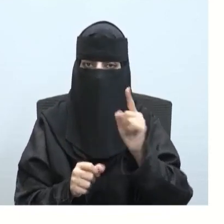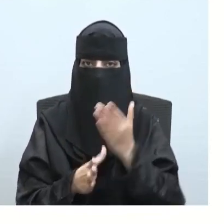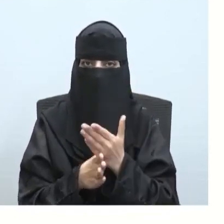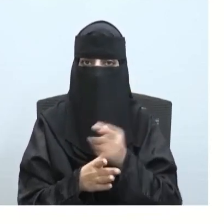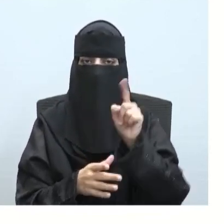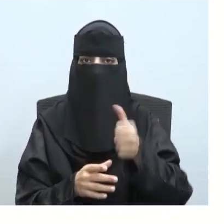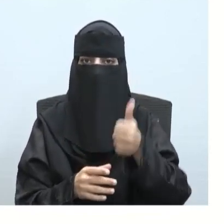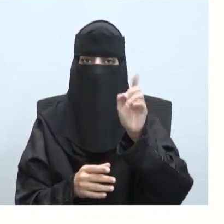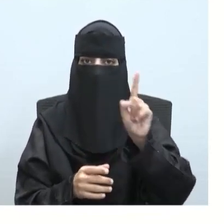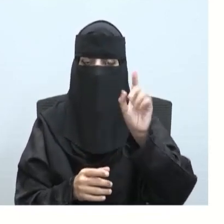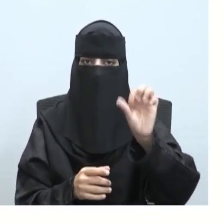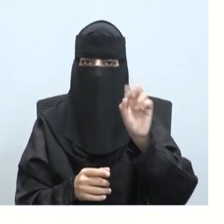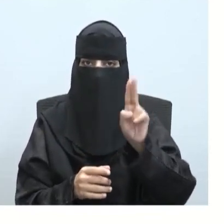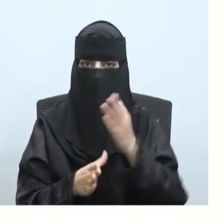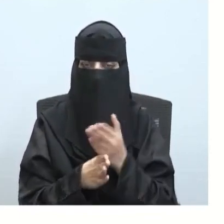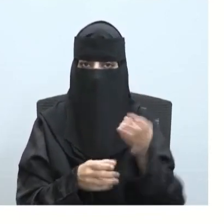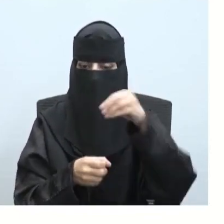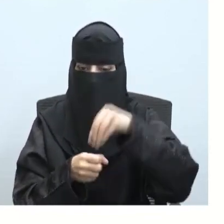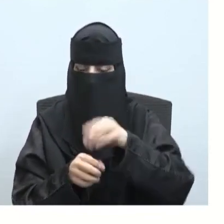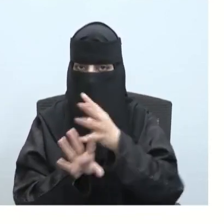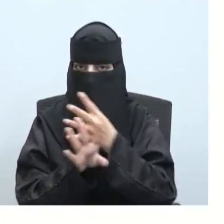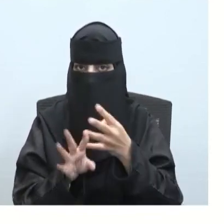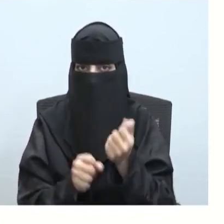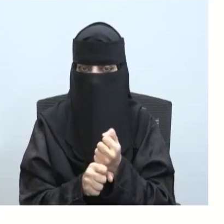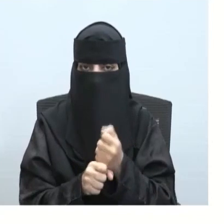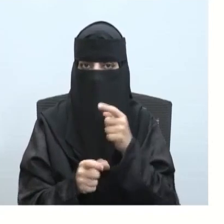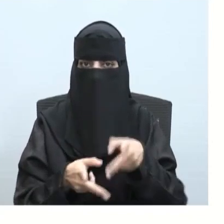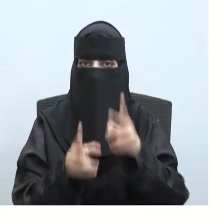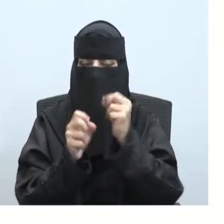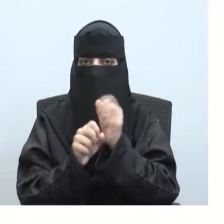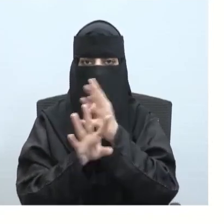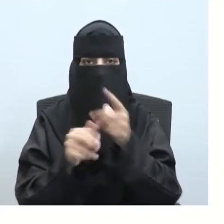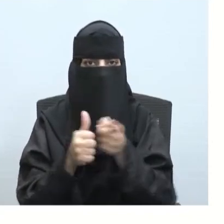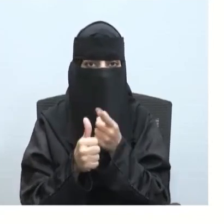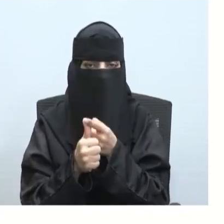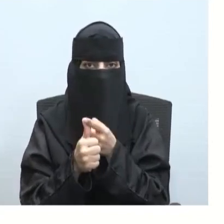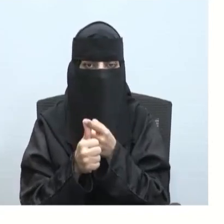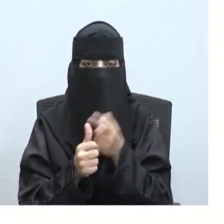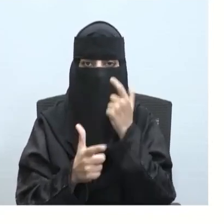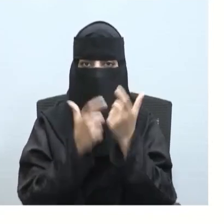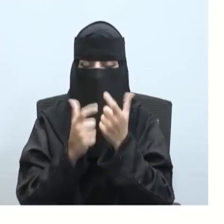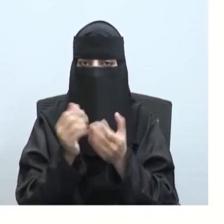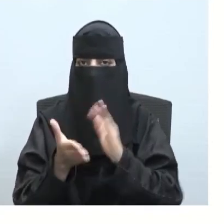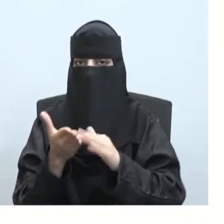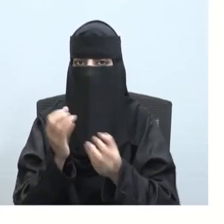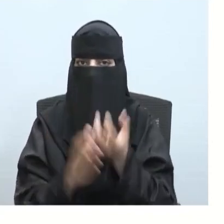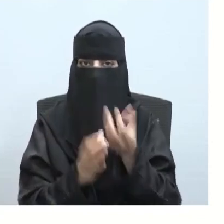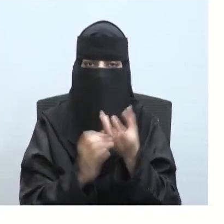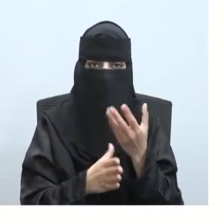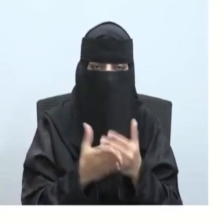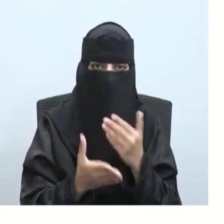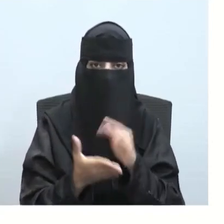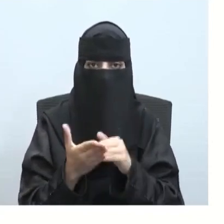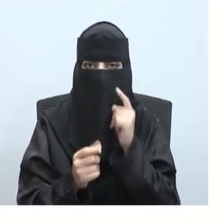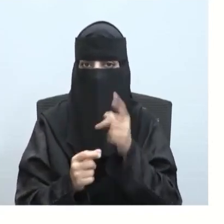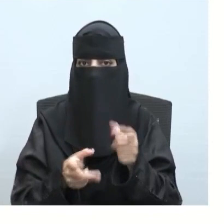مقاطع برمجية بلغة بايثون لبرمجة عقد الشبكة، إنشاء نموذج أولي لمراقبة الحرائق والإنذار بإنترنت الأشياء،